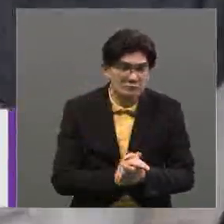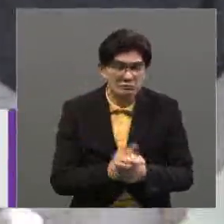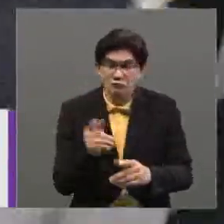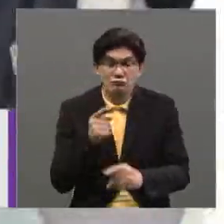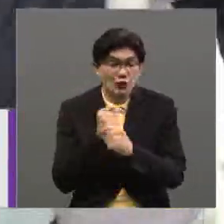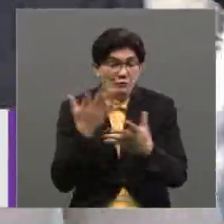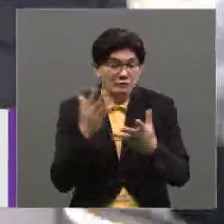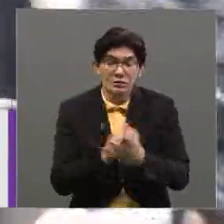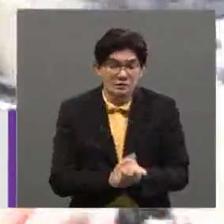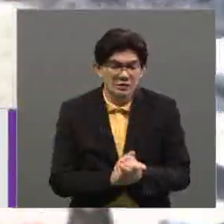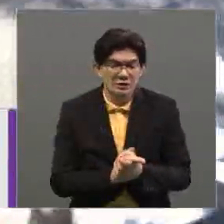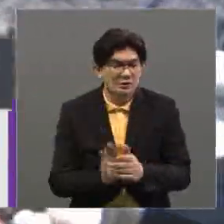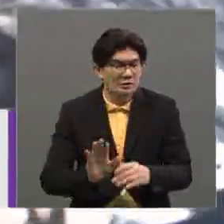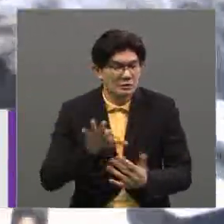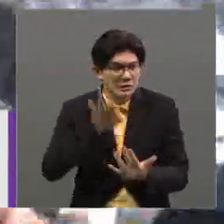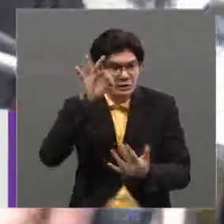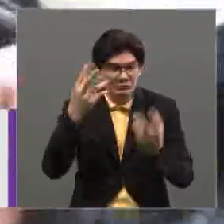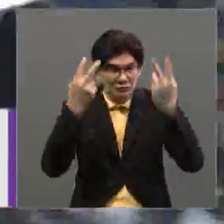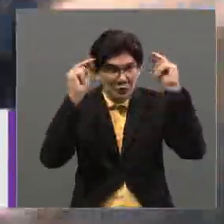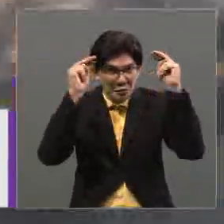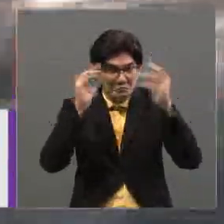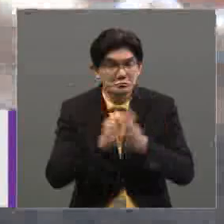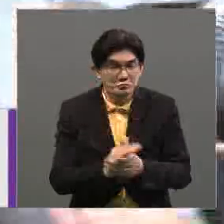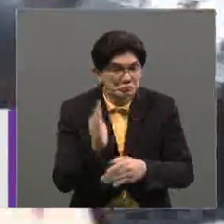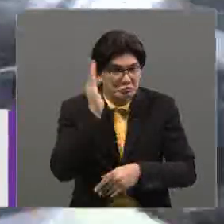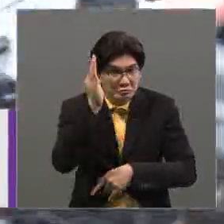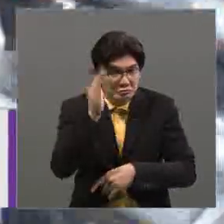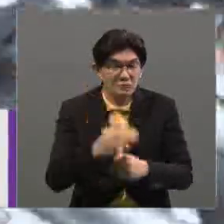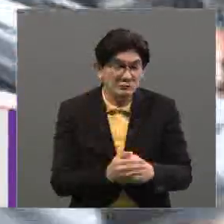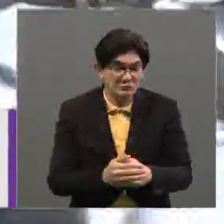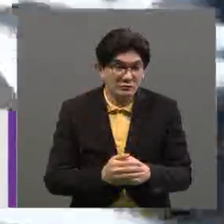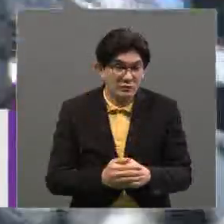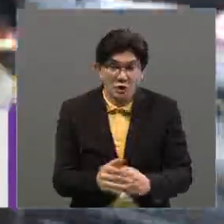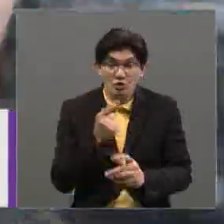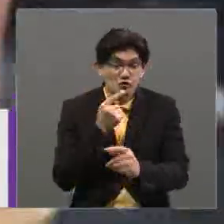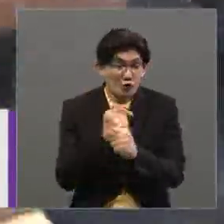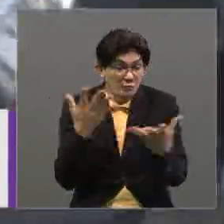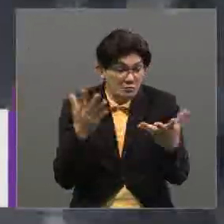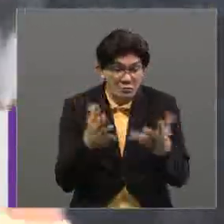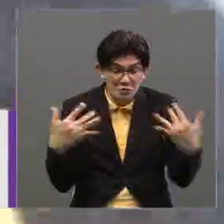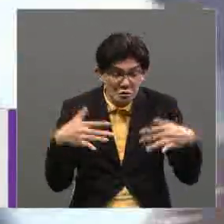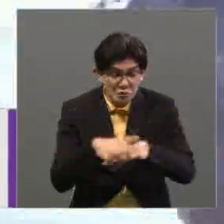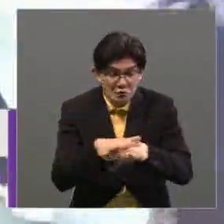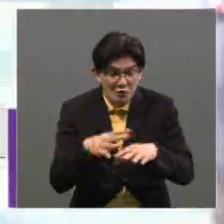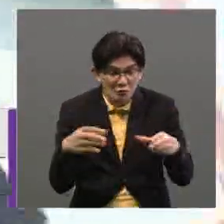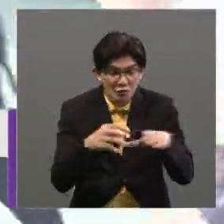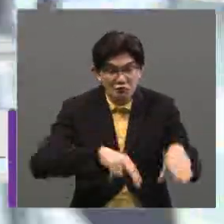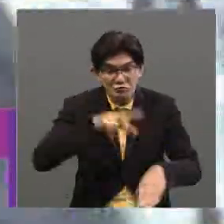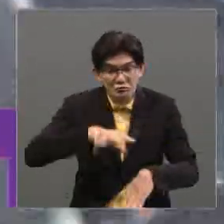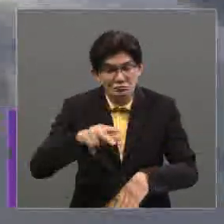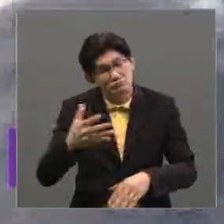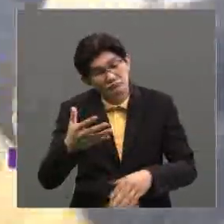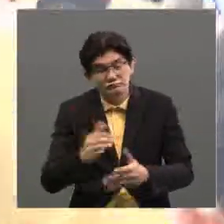ม่ตอบท่าทีของพรรคในการโหวตเลือกนายกรัฐมนตรีครั้งต่อไปและไม่ตอบเรื่องการจะร่วมงานกับพรรคเพื่อไทยด้วยนะ